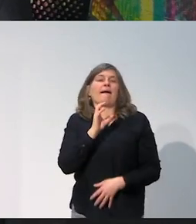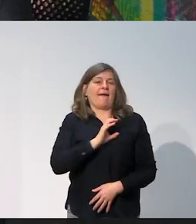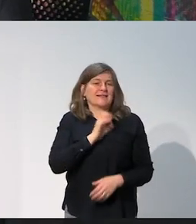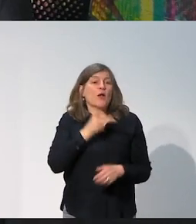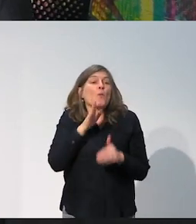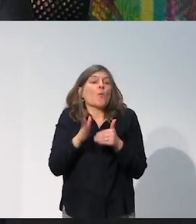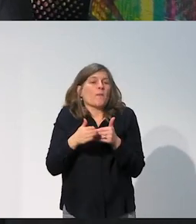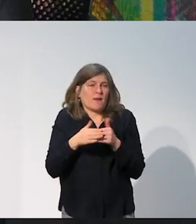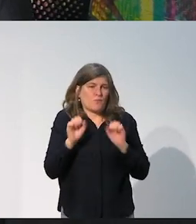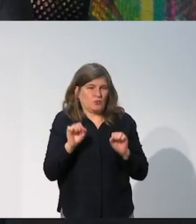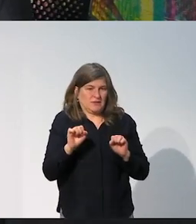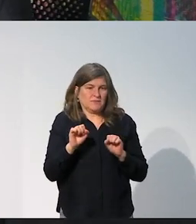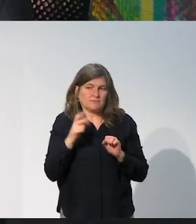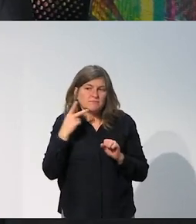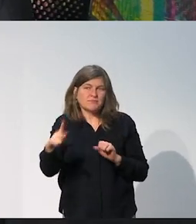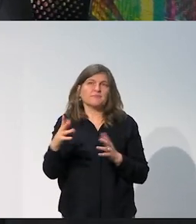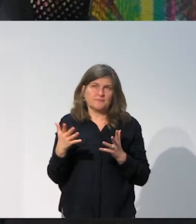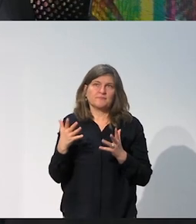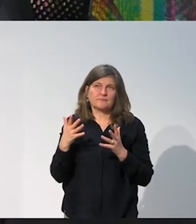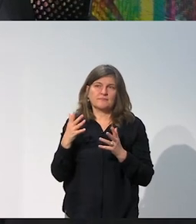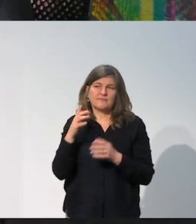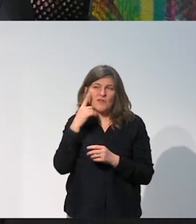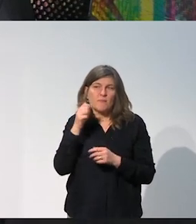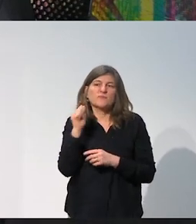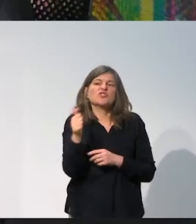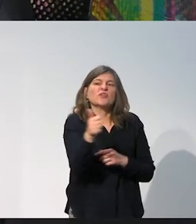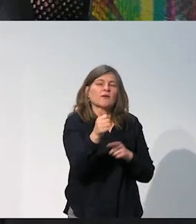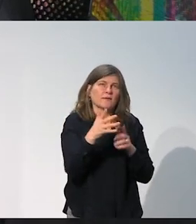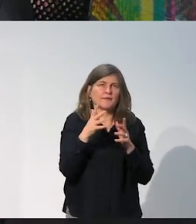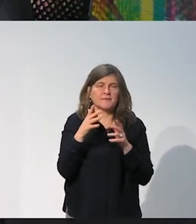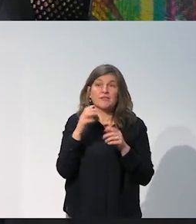Oui. Voilà, de l'embrouillamini, hein,